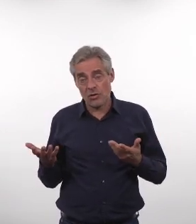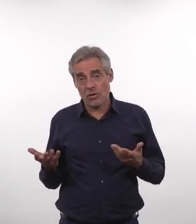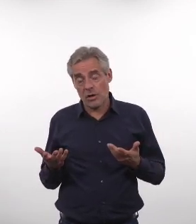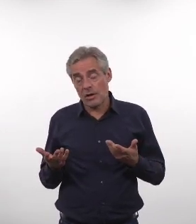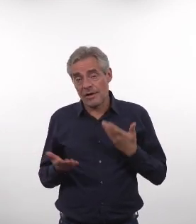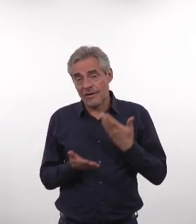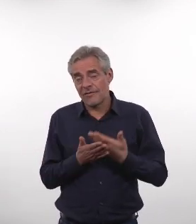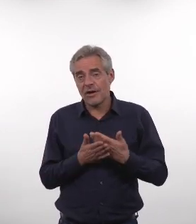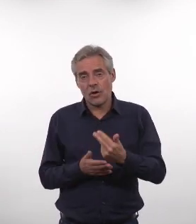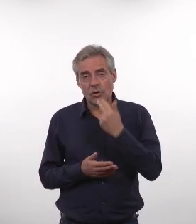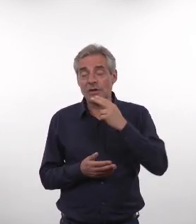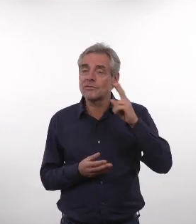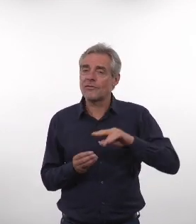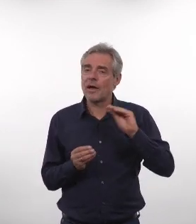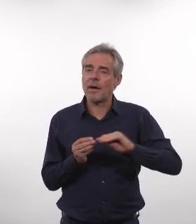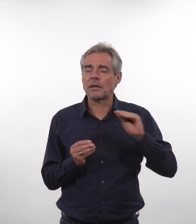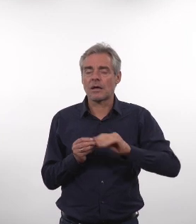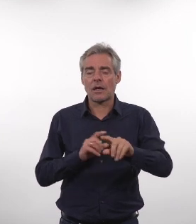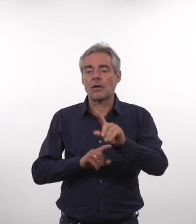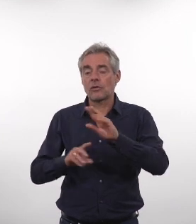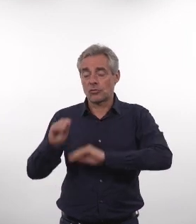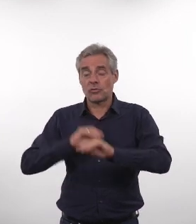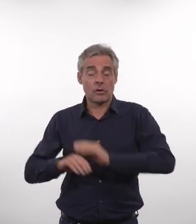en tout cas, on utilise du vrai matériel de soins dès le début.